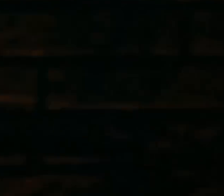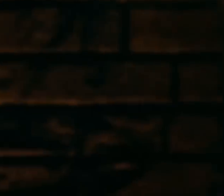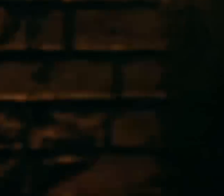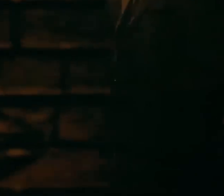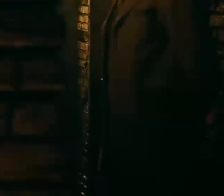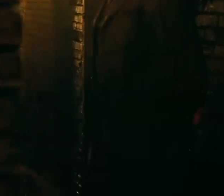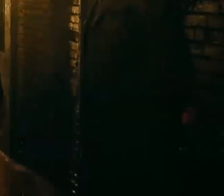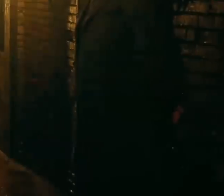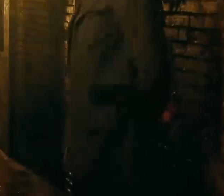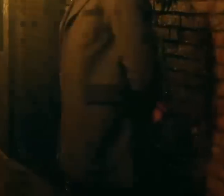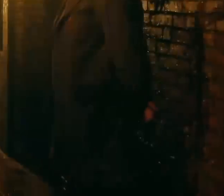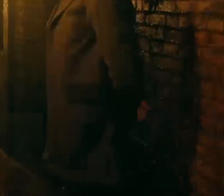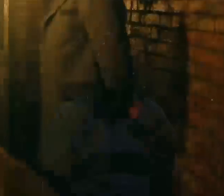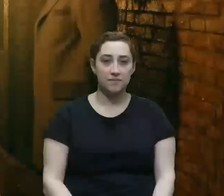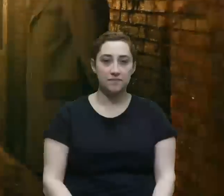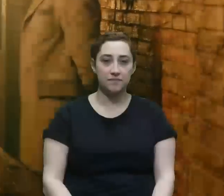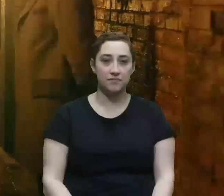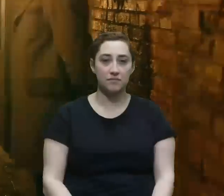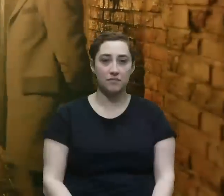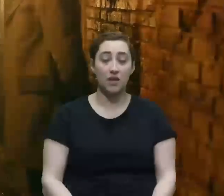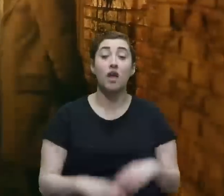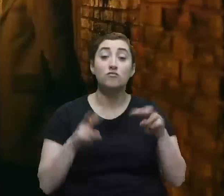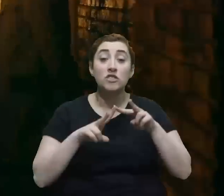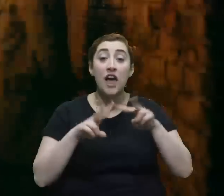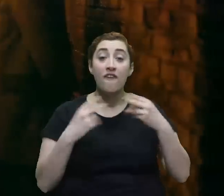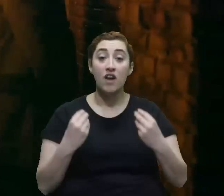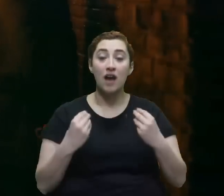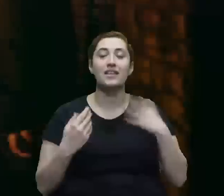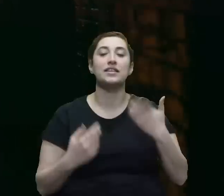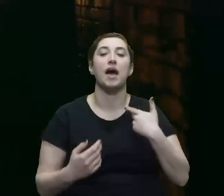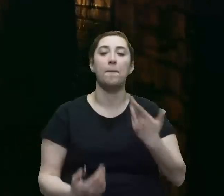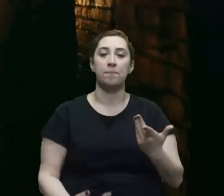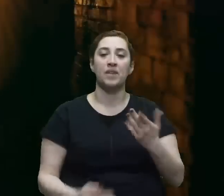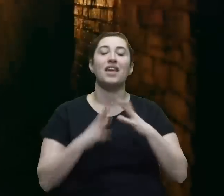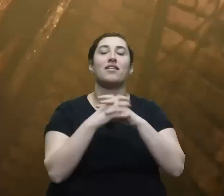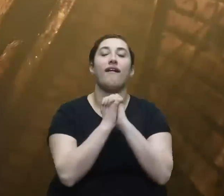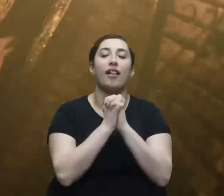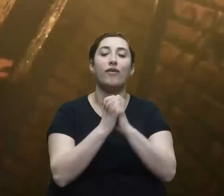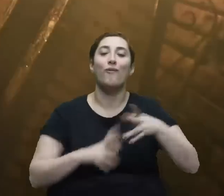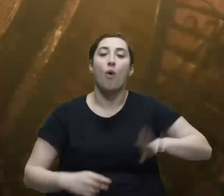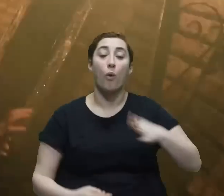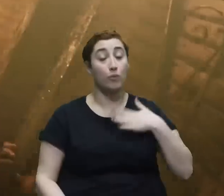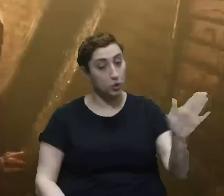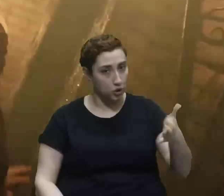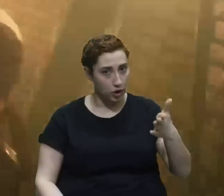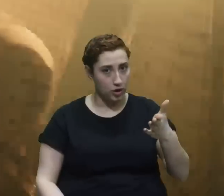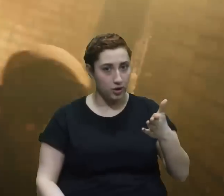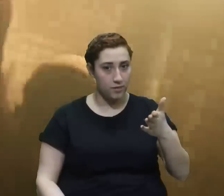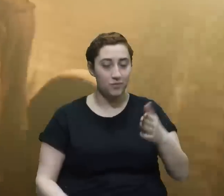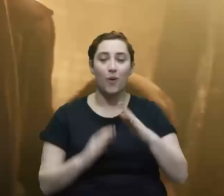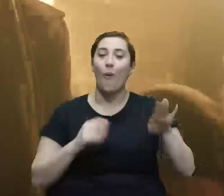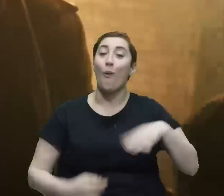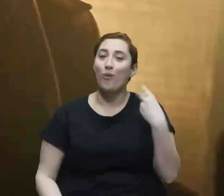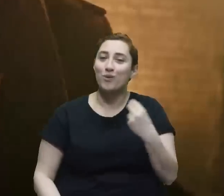www.seslibetimlemederneği.com. Ali koridordaki meşaleye üfledi. Mustafa! Ya, ya yalvarırım oğlum. Semiha'nın gözleri